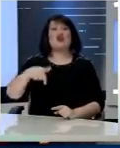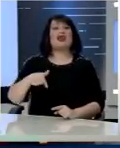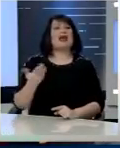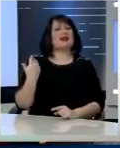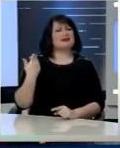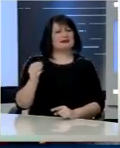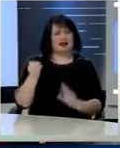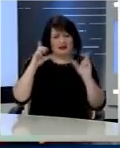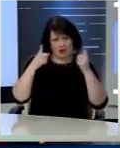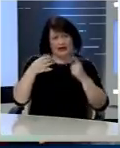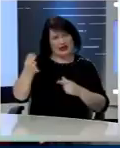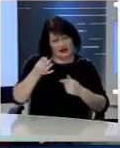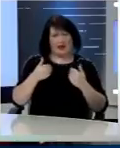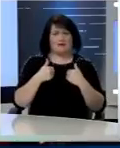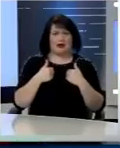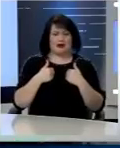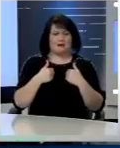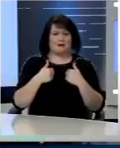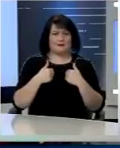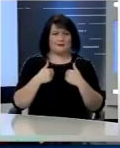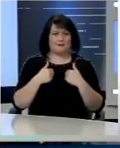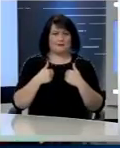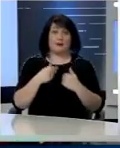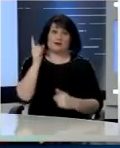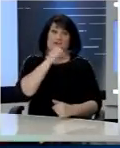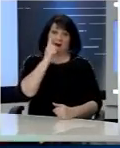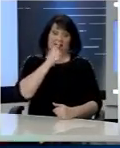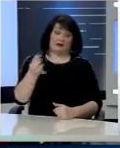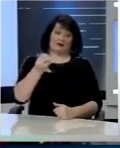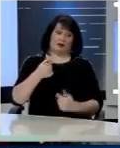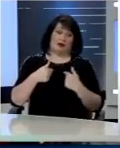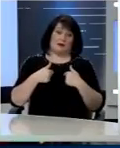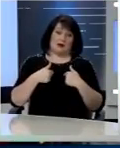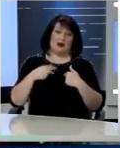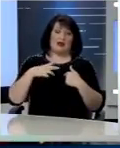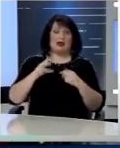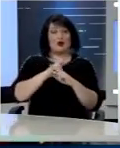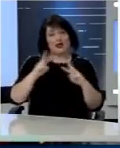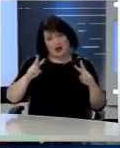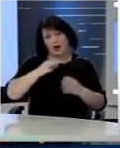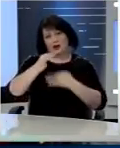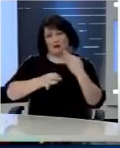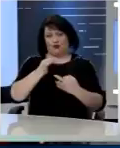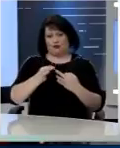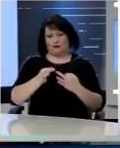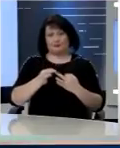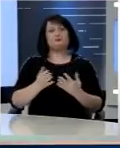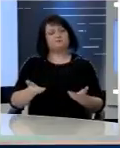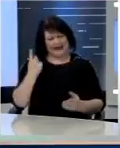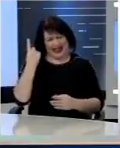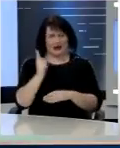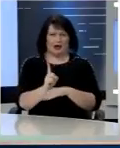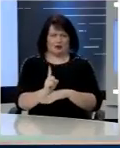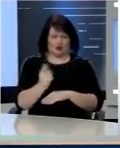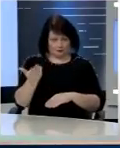μιλώντας, αναφέρθηκε σε μένα και είναι αυτό που είπε ψευδές. Και θέλω να το διευκρινίσω στην αίθουσα. Ορίστε, έχετε